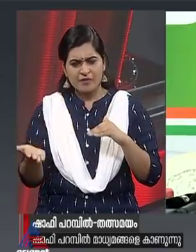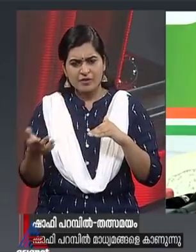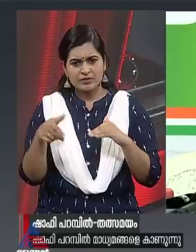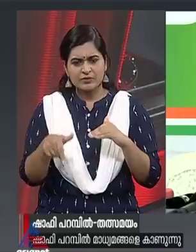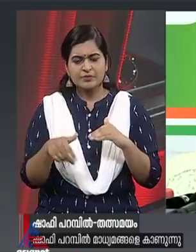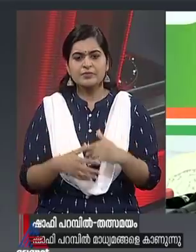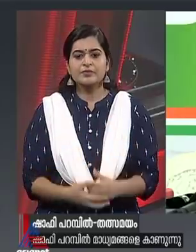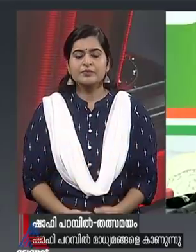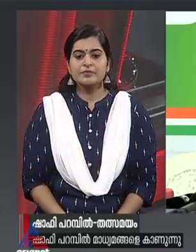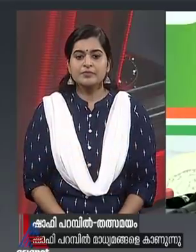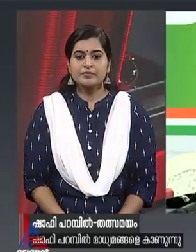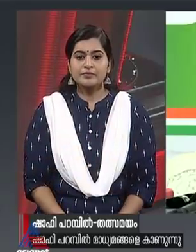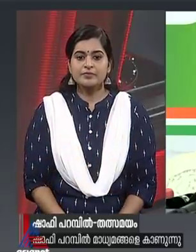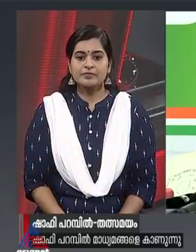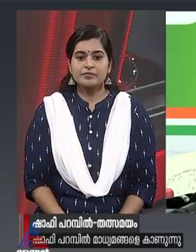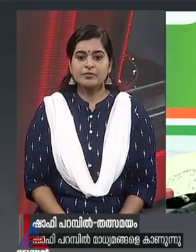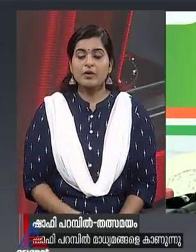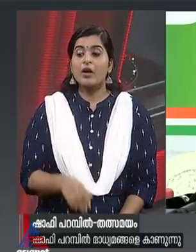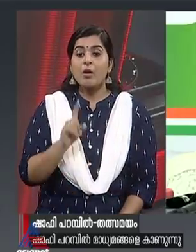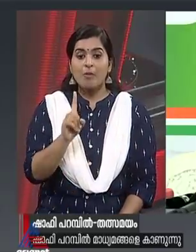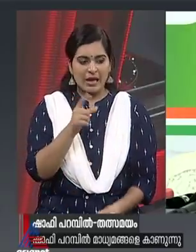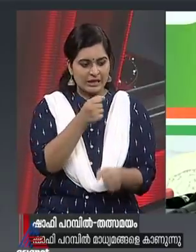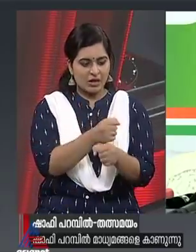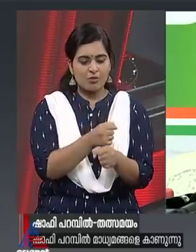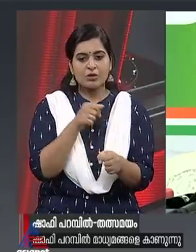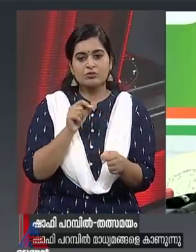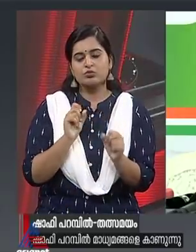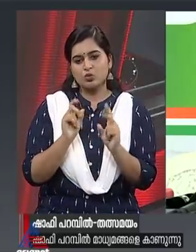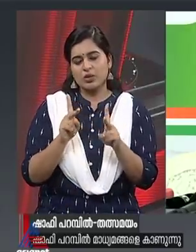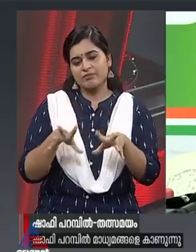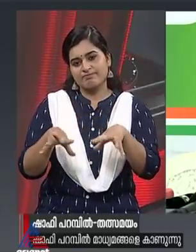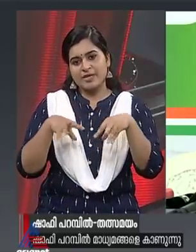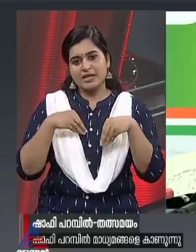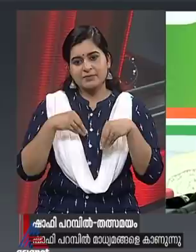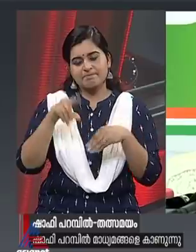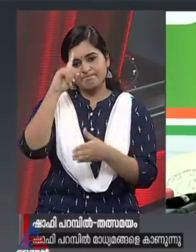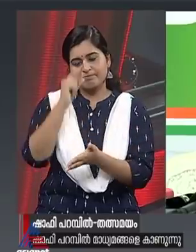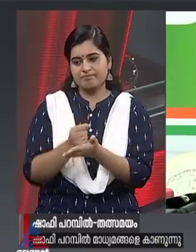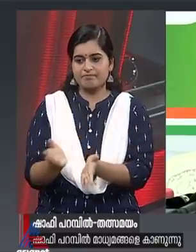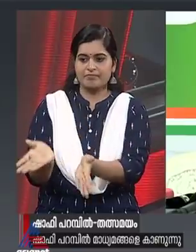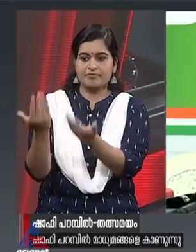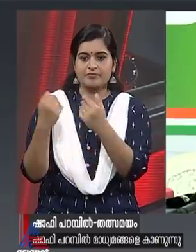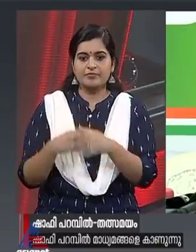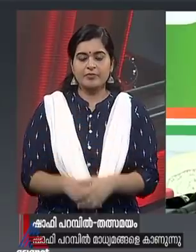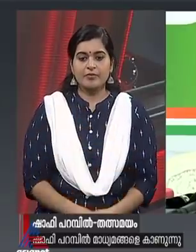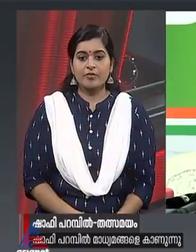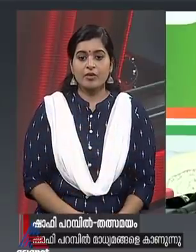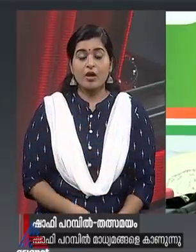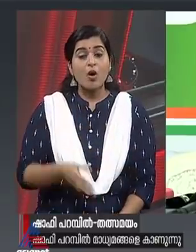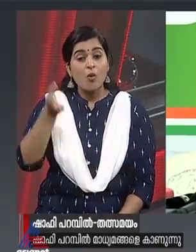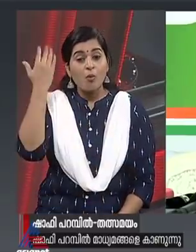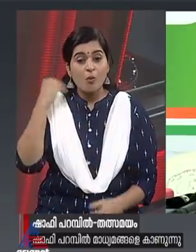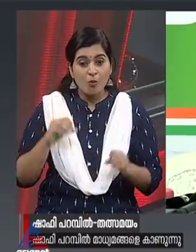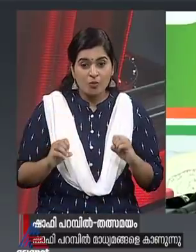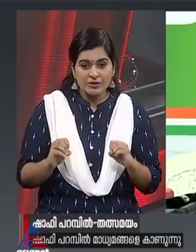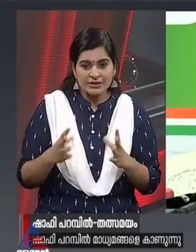പെരുമാറ്റച്ചട്ടം പ്രഖ്യാപിച്ച ശേഷമാണെങ്കിലും അവർക്ക് അംഗീകരിക്കേണ്ടതായിട്ട് വന്നത്. തുടക്കം മുതൽ യൂണിവേഴ്സിറ്റികളിലെ നിയമനത്തെ സംബന്ധിച്ചും നൈറ്റ്